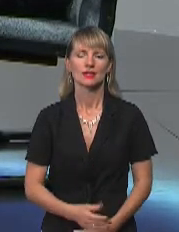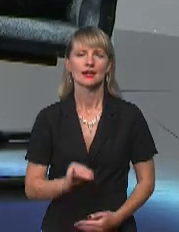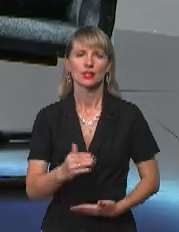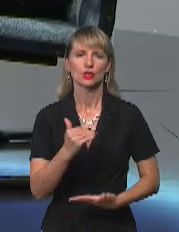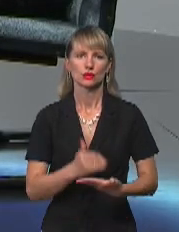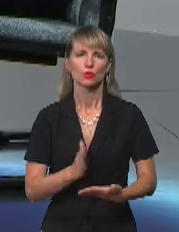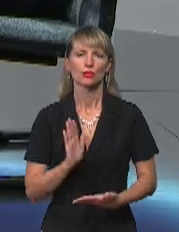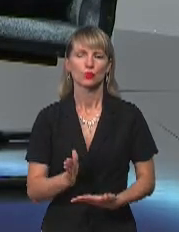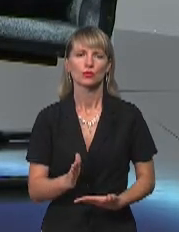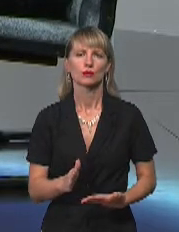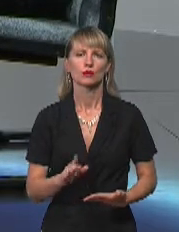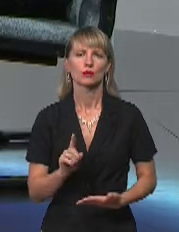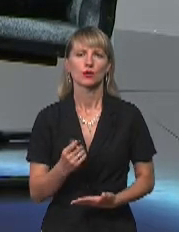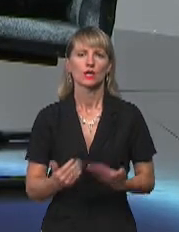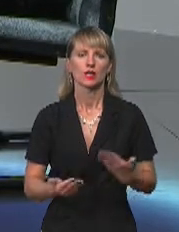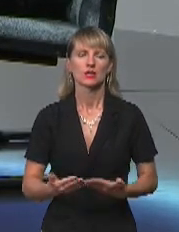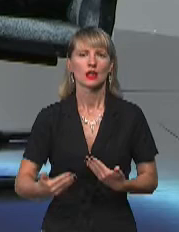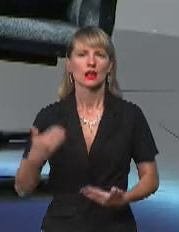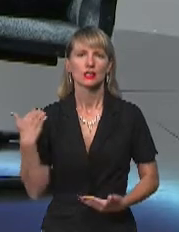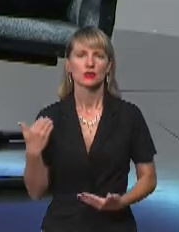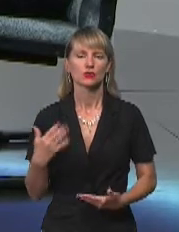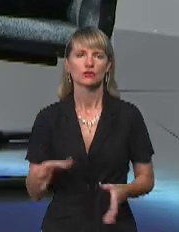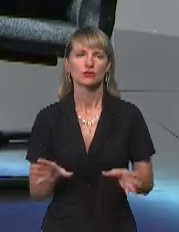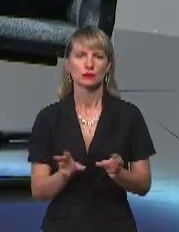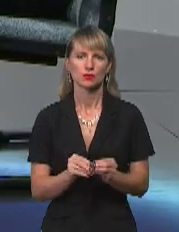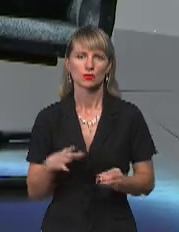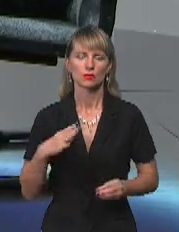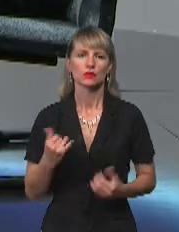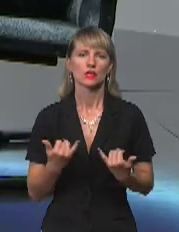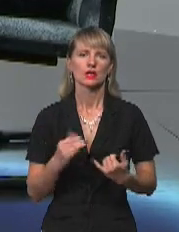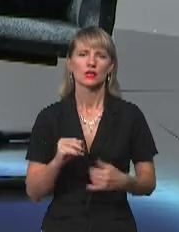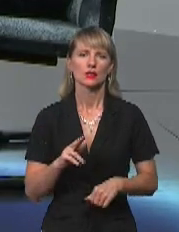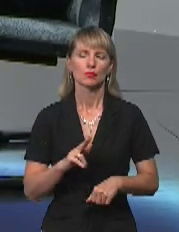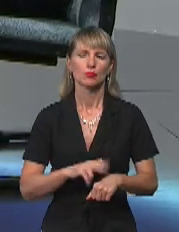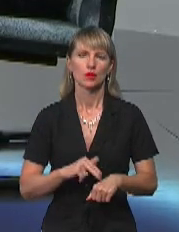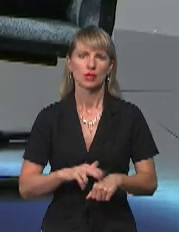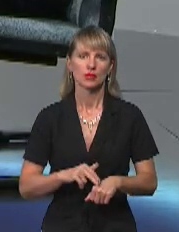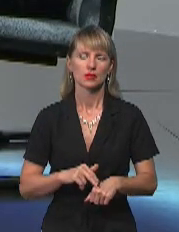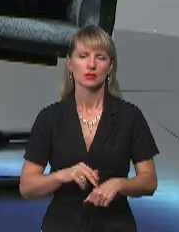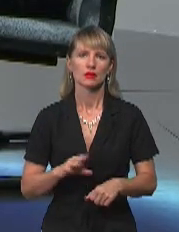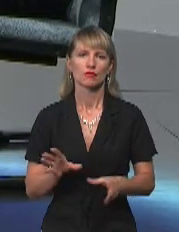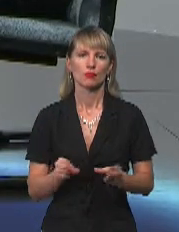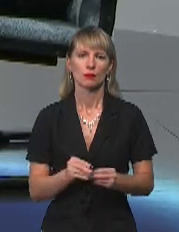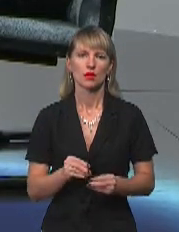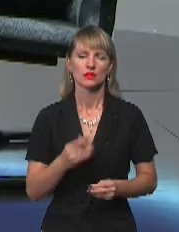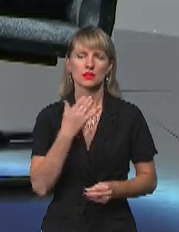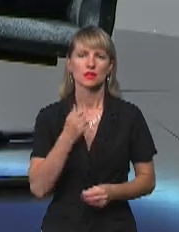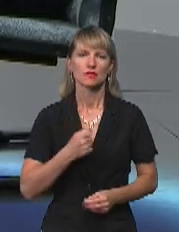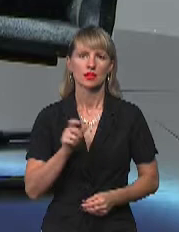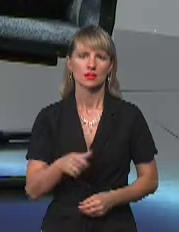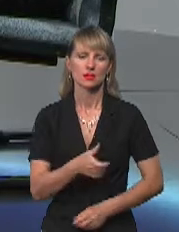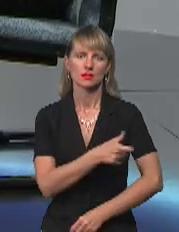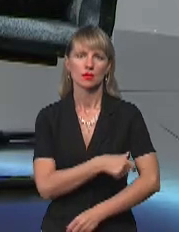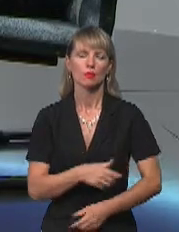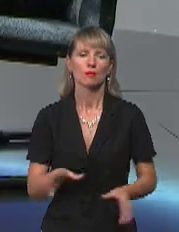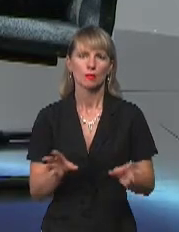результат буде. Тому що все-таки, якщо раніше несли спільно, то зараз і патрульна поліція, і несе службу, і ми. Тобто кількість особового